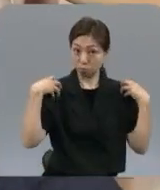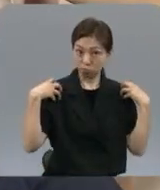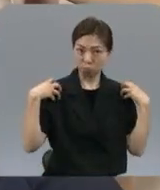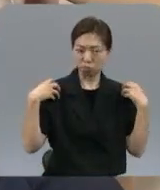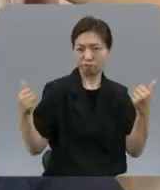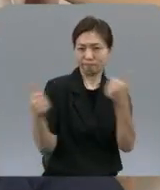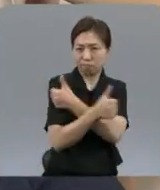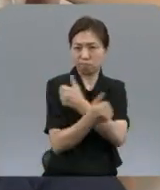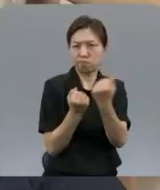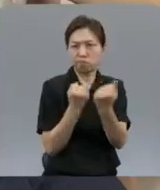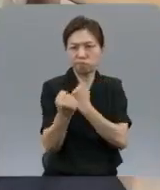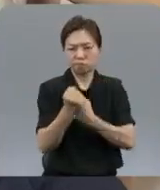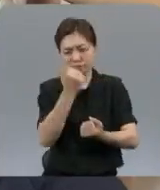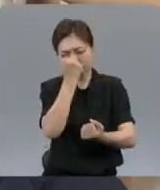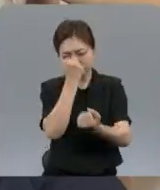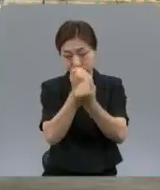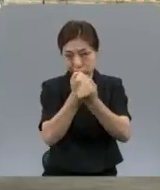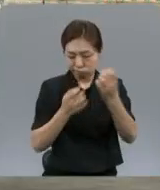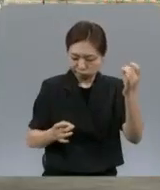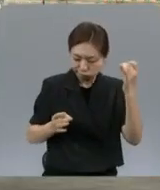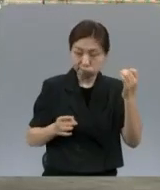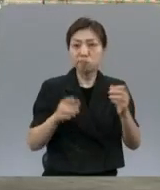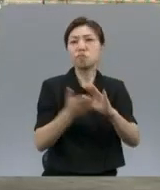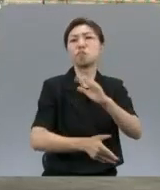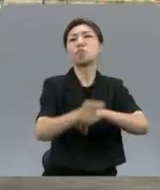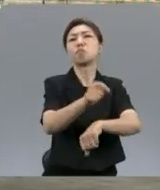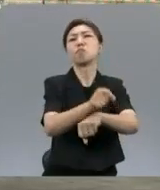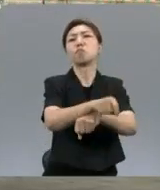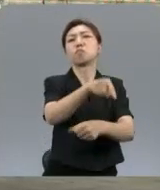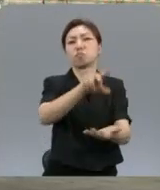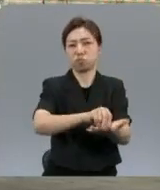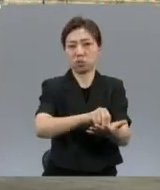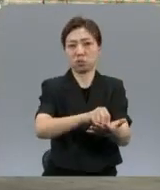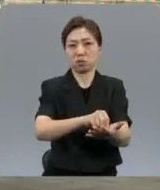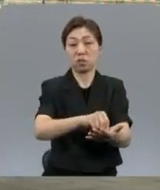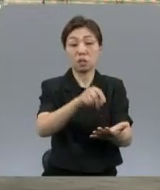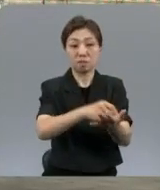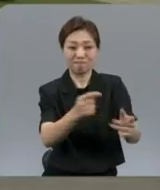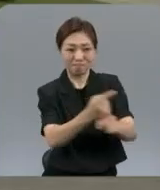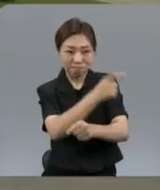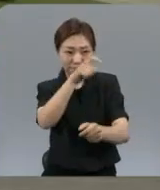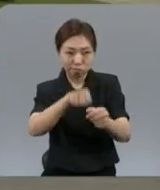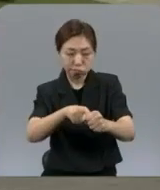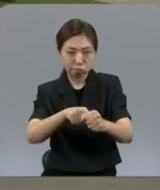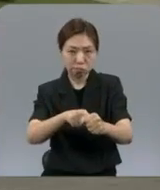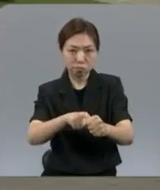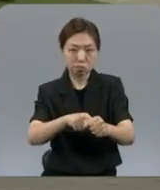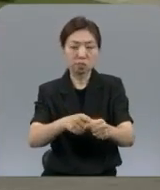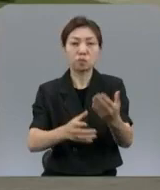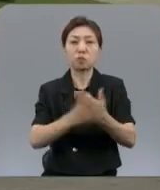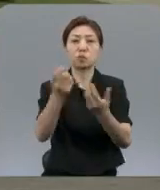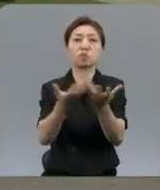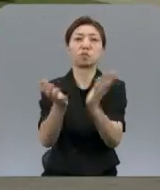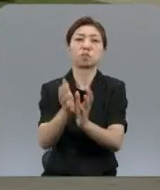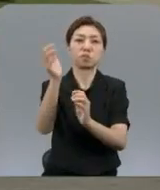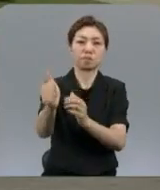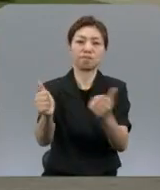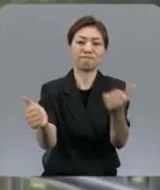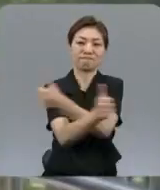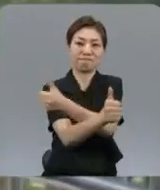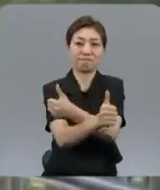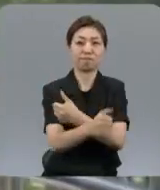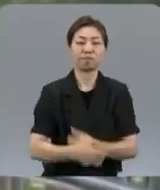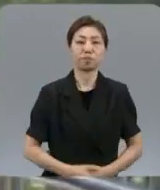Министерство по делам Воссоединения отныне будет заниматься анализом ситуации в Северной Корее и вопросами прав